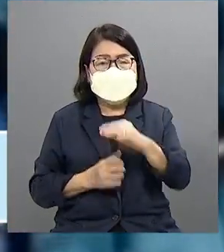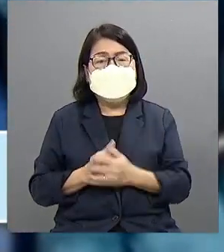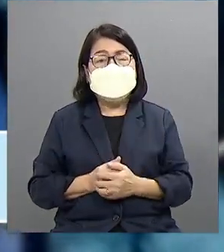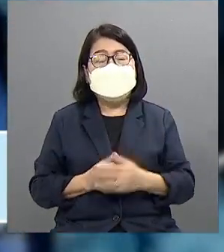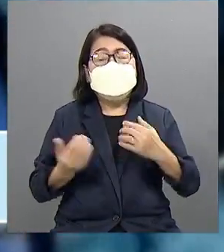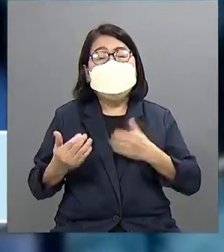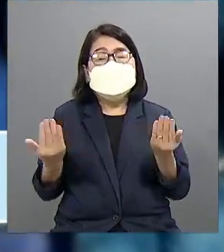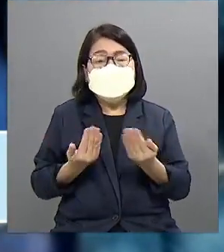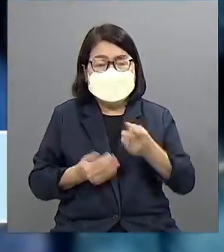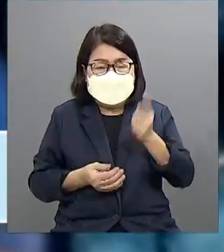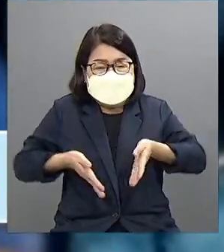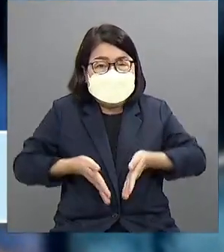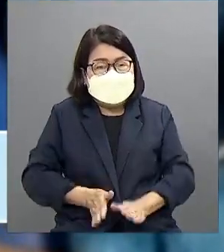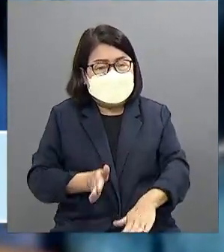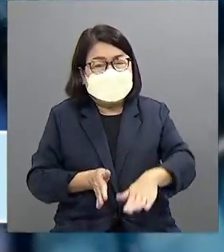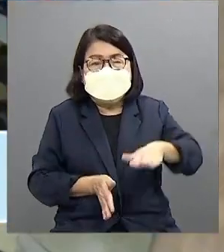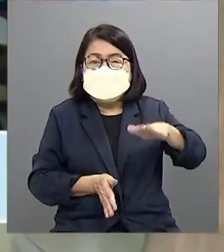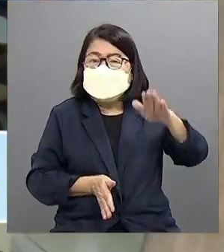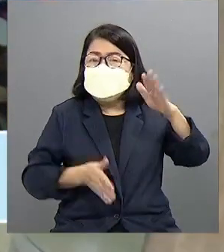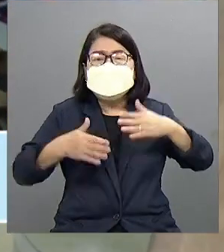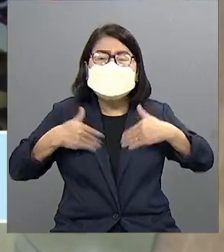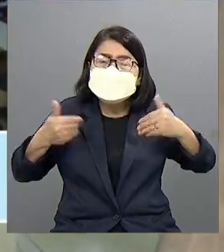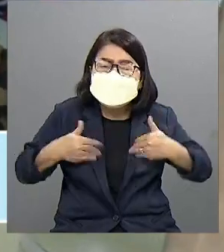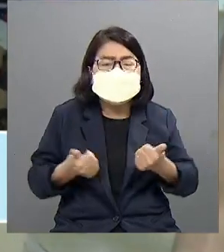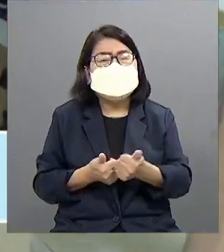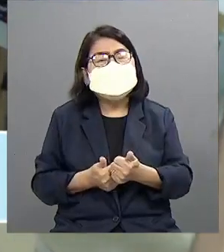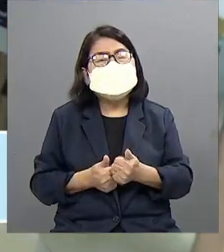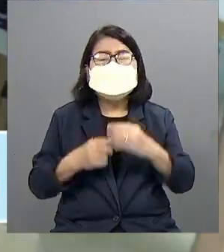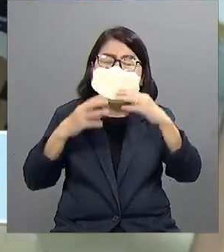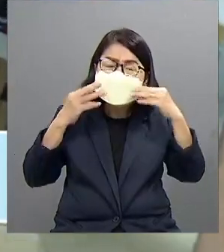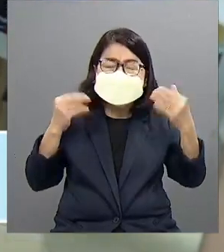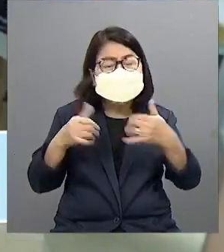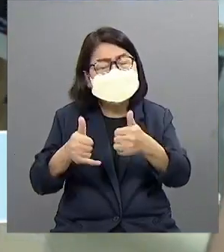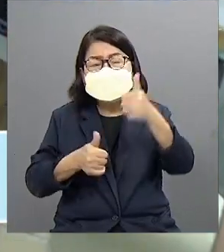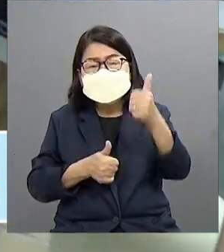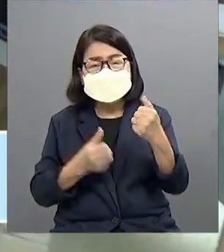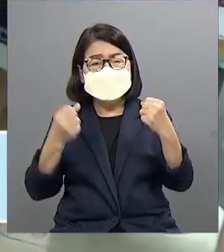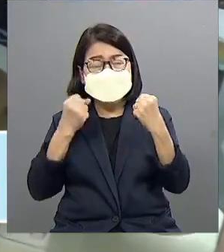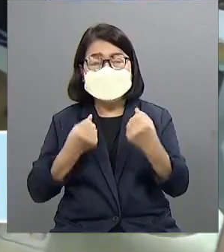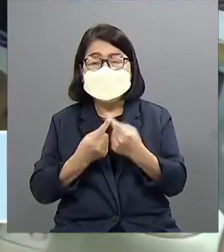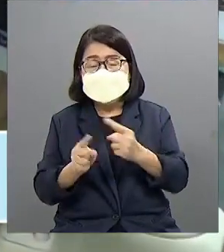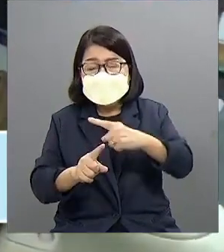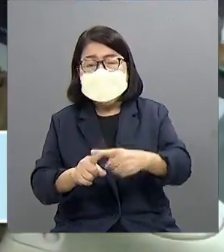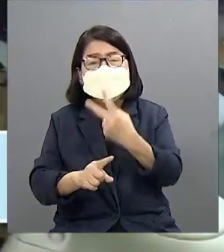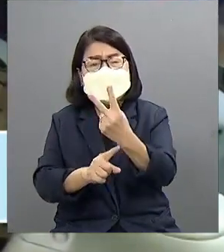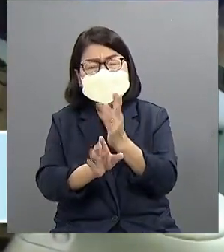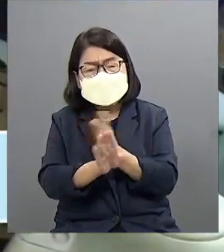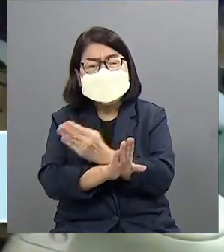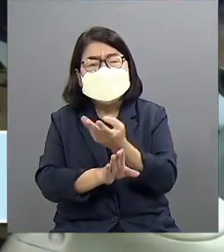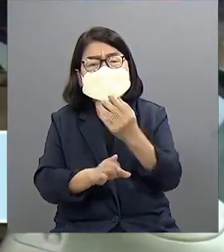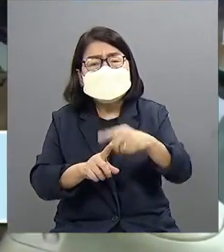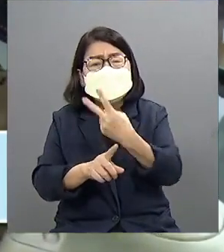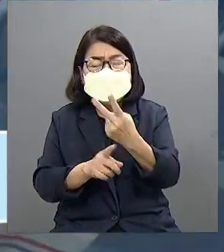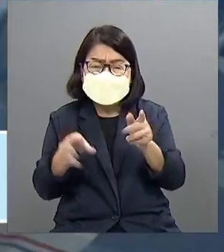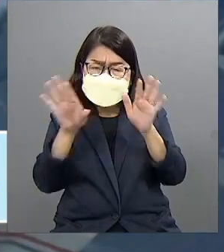แรงนะร่าเริงค่อนข้างซนด้วยซ้ำจนกระทั่งเดือนกุมภาพันธ์ที่ผ่านมาค่ะน้องมีอาการเหมือนเป็นไข้หวัดเบื่ออาห